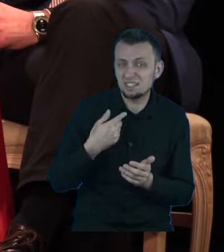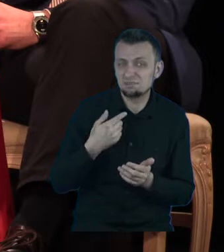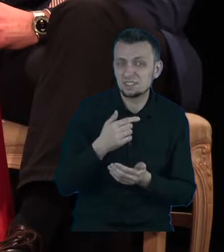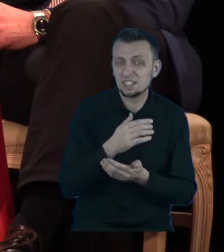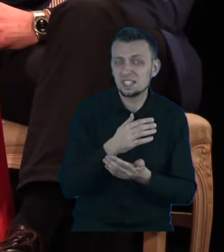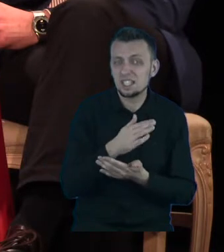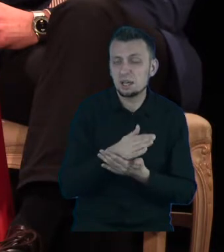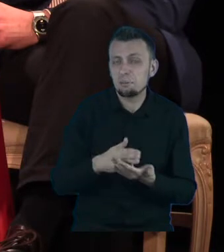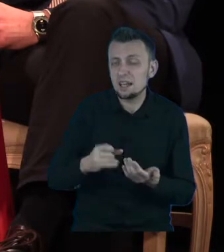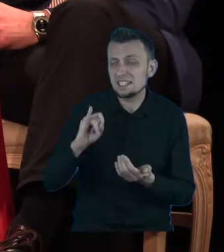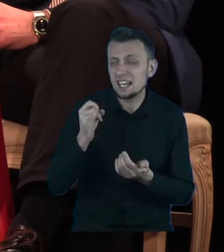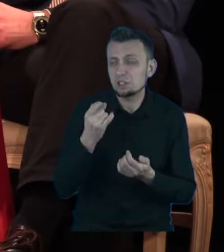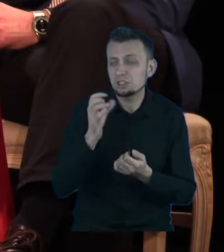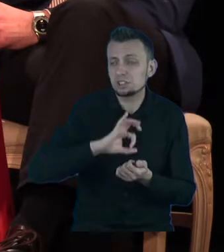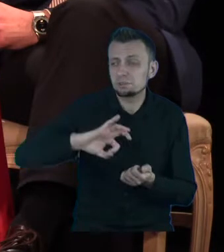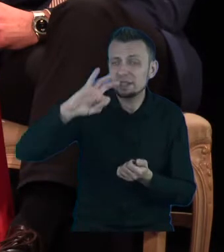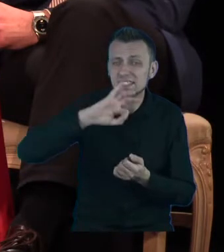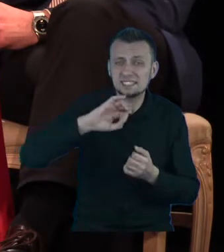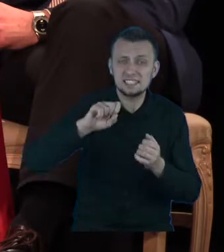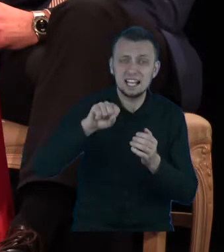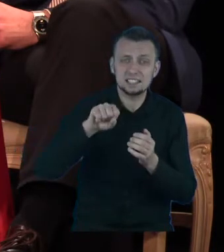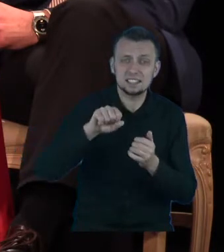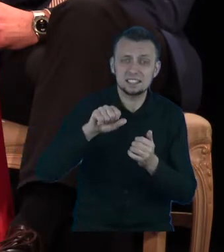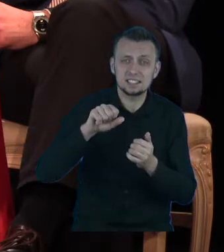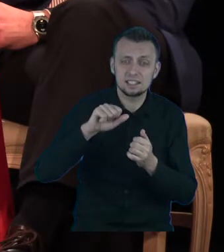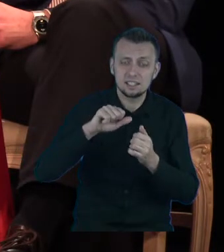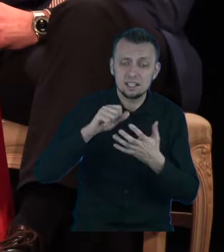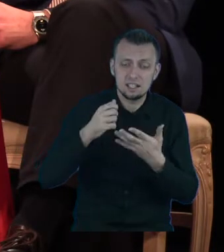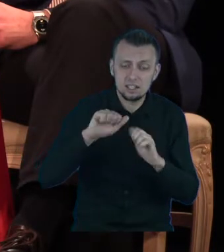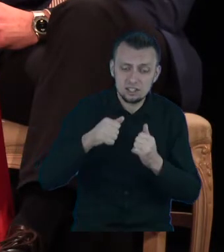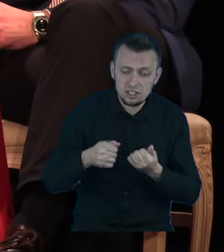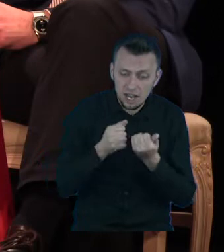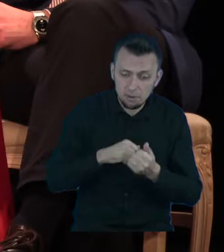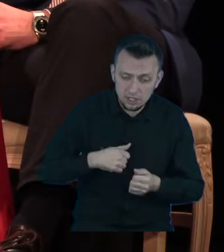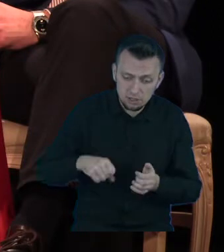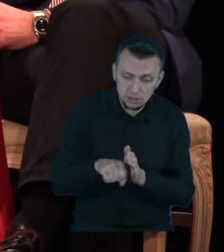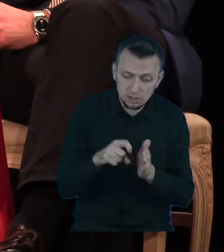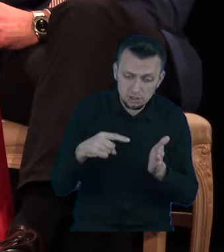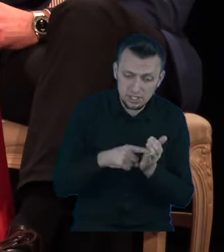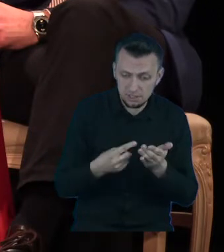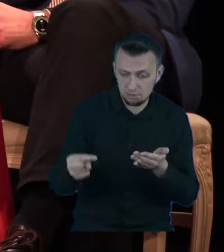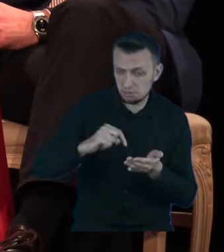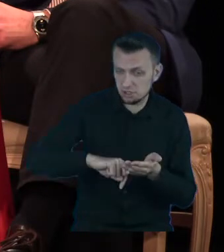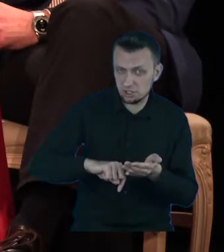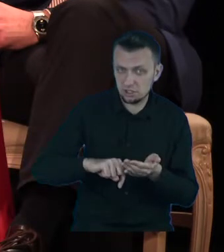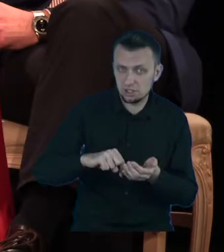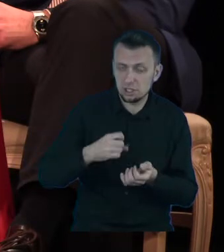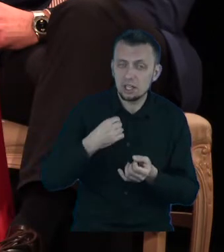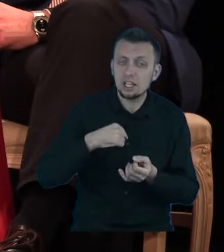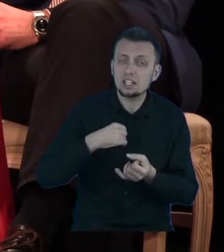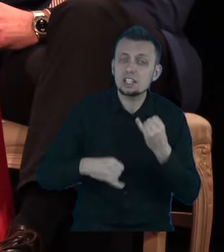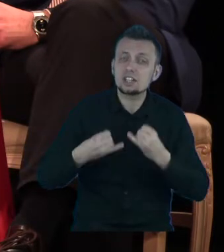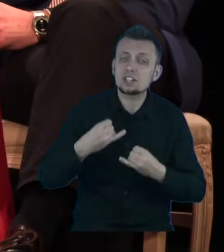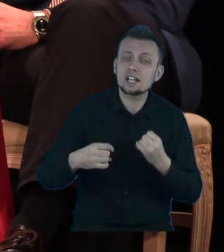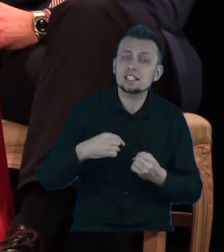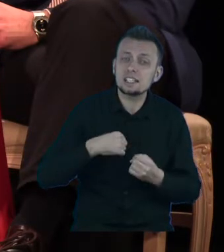jak inni do tego celu dążyć. A jeżeli nie układa mi się w życiu, czy